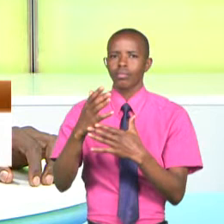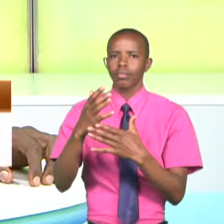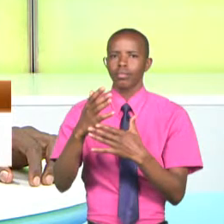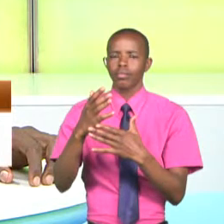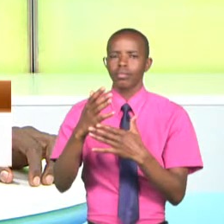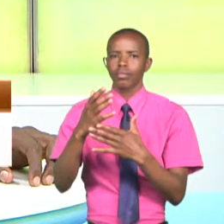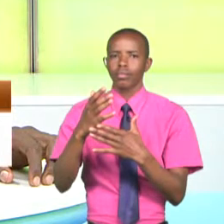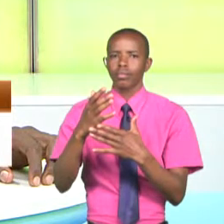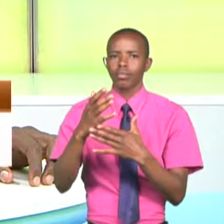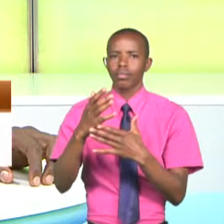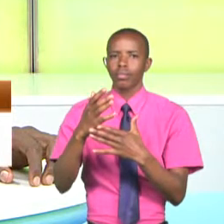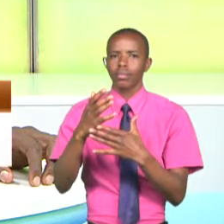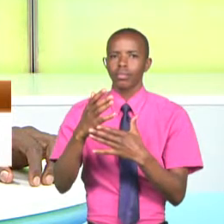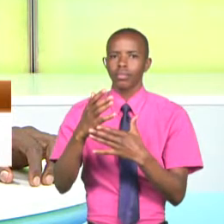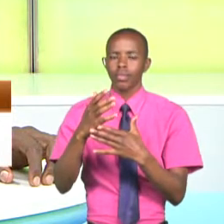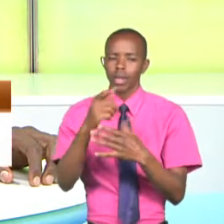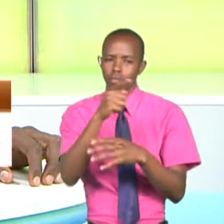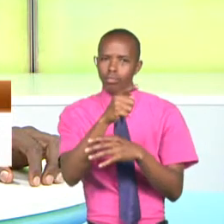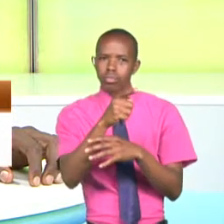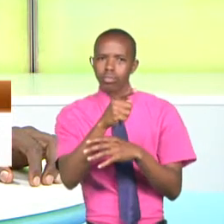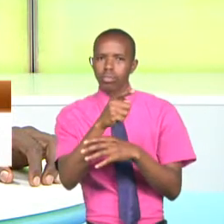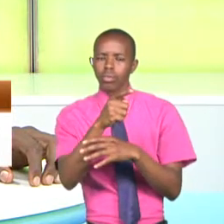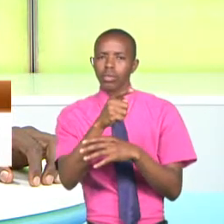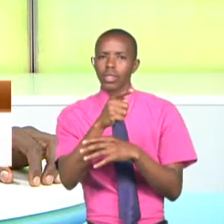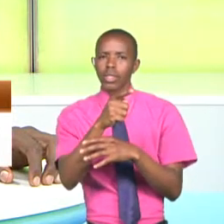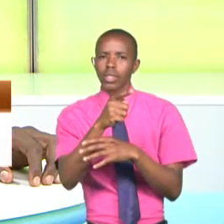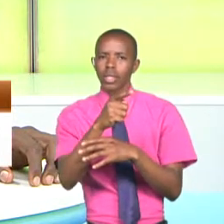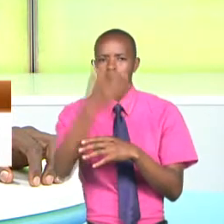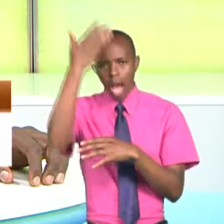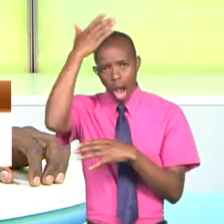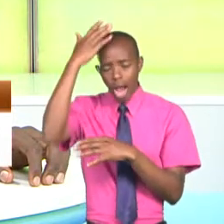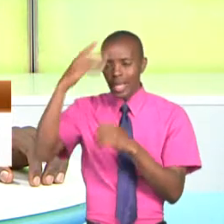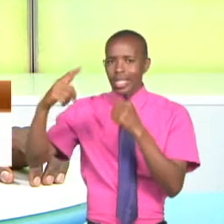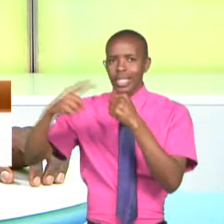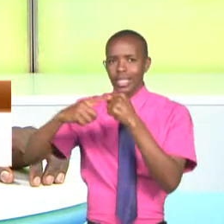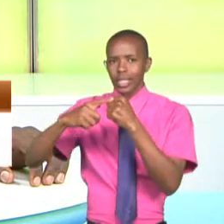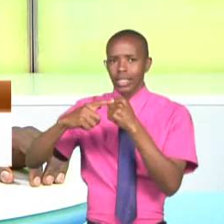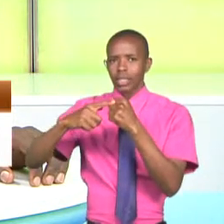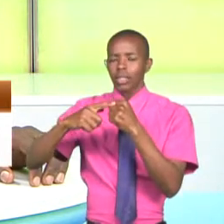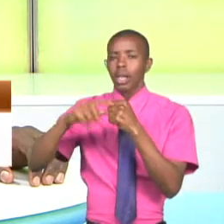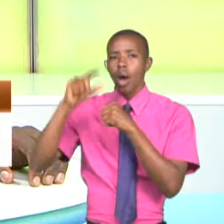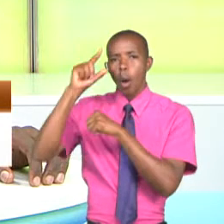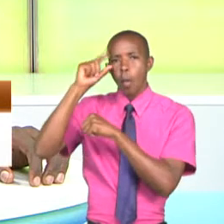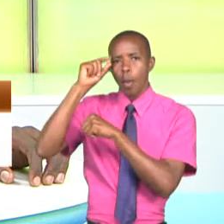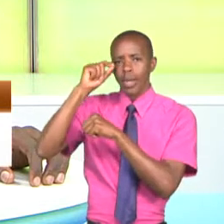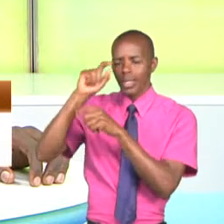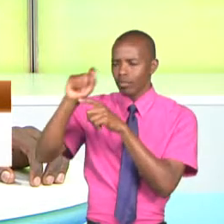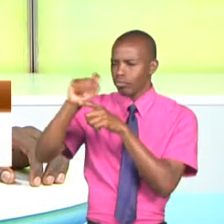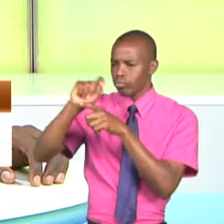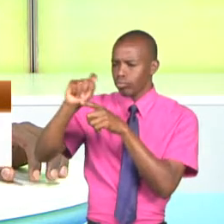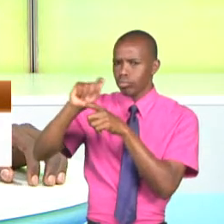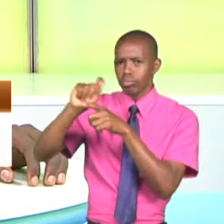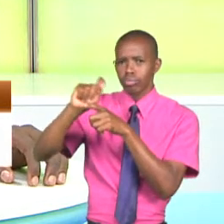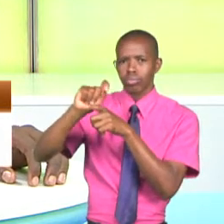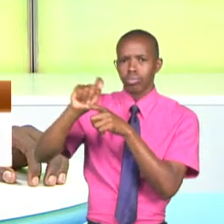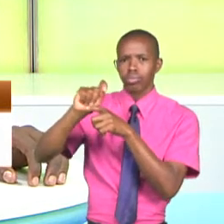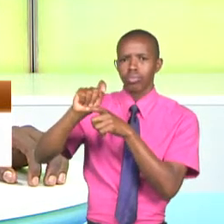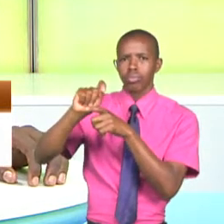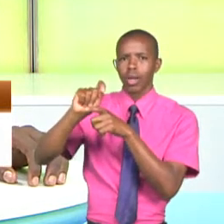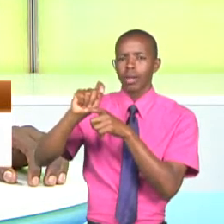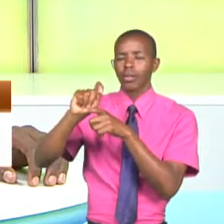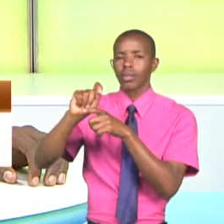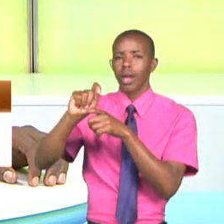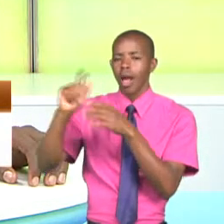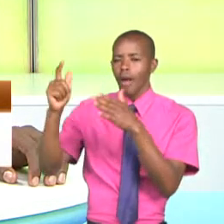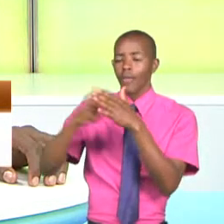corona. Wauguzi hao ambao ni kutoka kaunti 6 za ukanda wa Pwani watakuwa wakipokea mafunzo hayo ya awamu ya kwanza